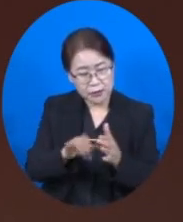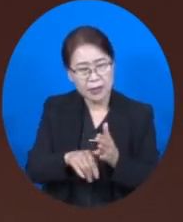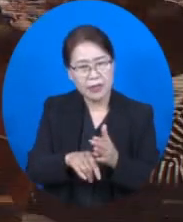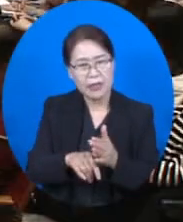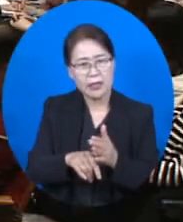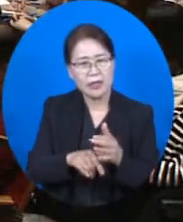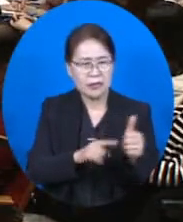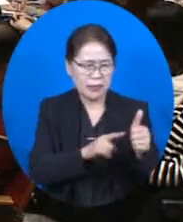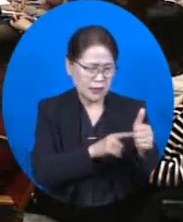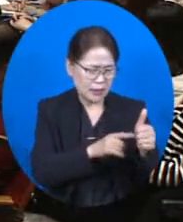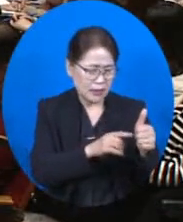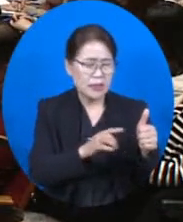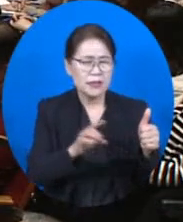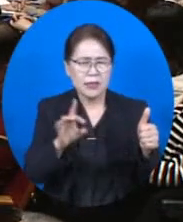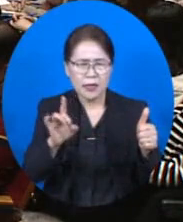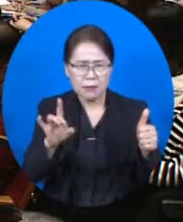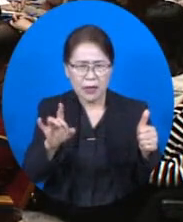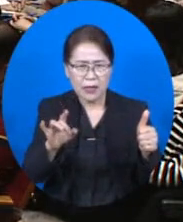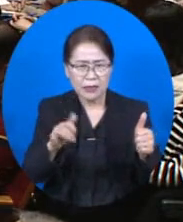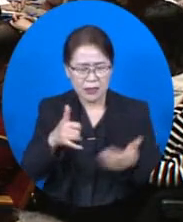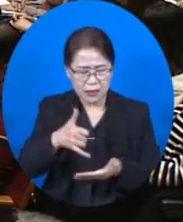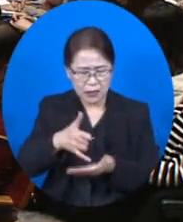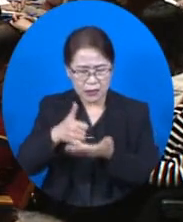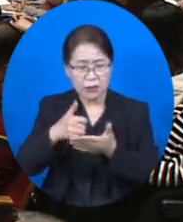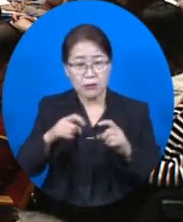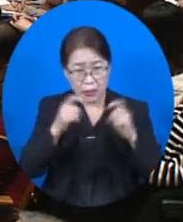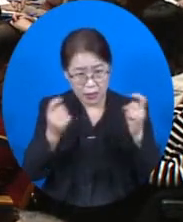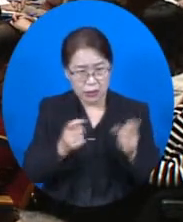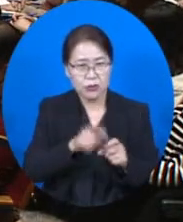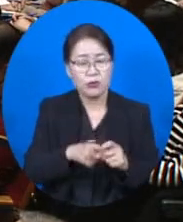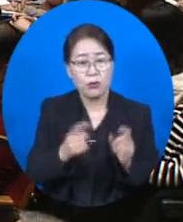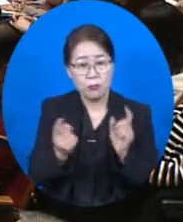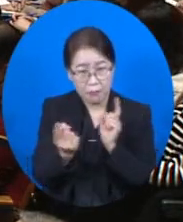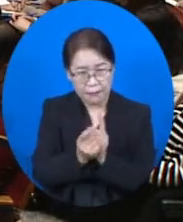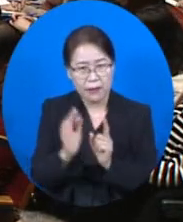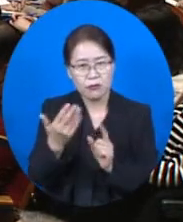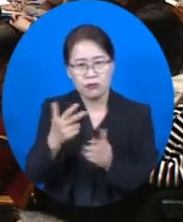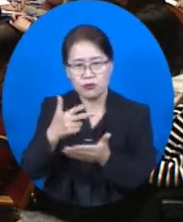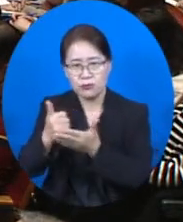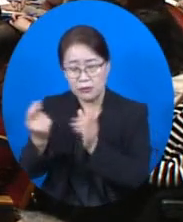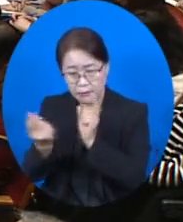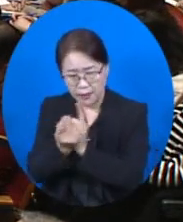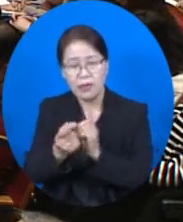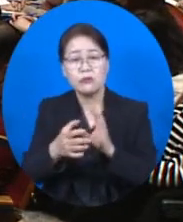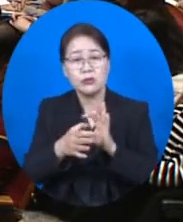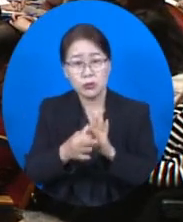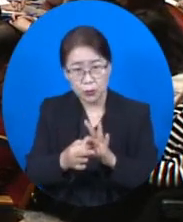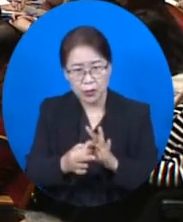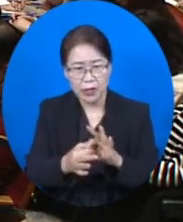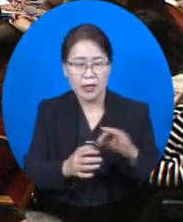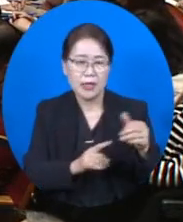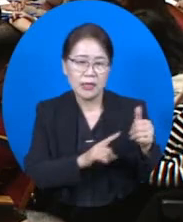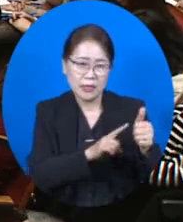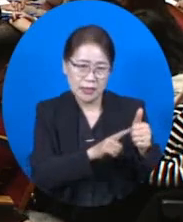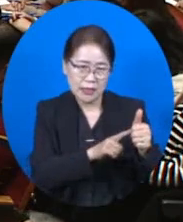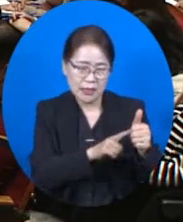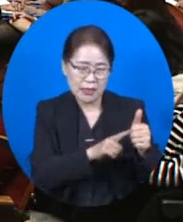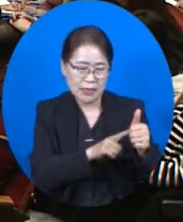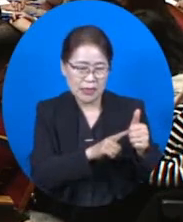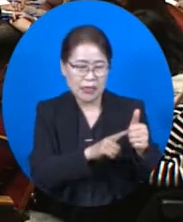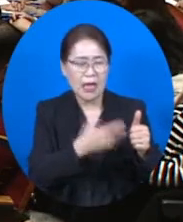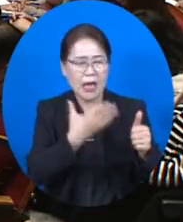사람만이 예수님을 인격적으로 개인적으로 만났고 주님을 만남으로 말미암아 내가